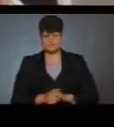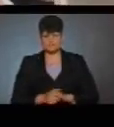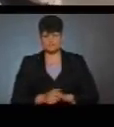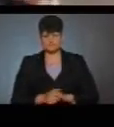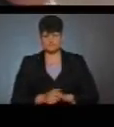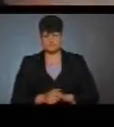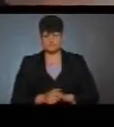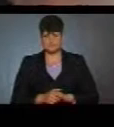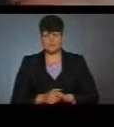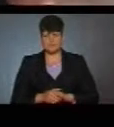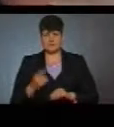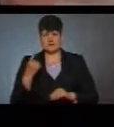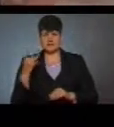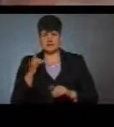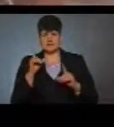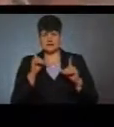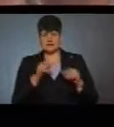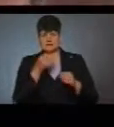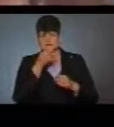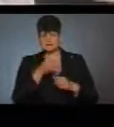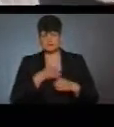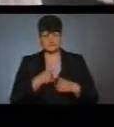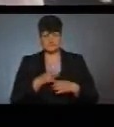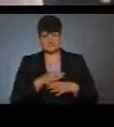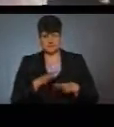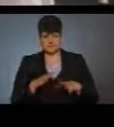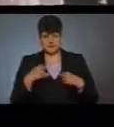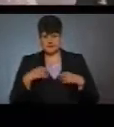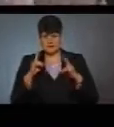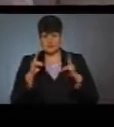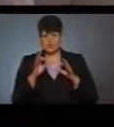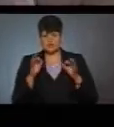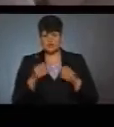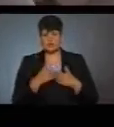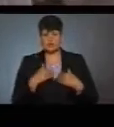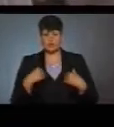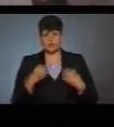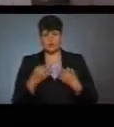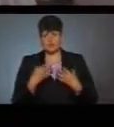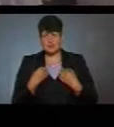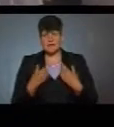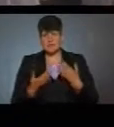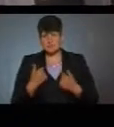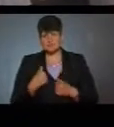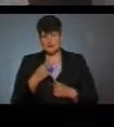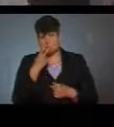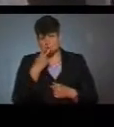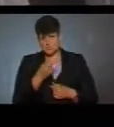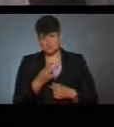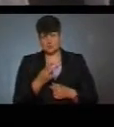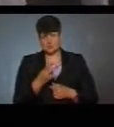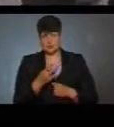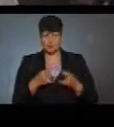Він перший якраз їхав, нас не повідомив, ми не знали. Він нічого не хоче розказувати, але ж ми бачимо